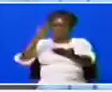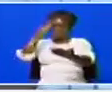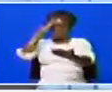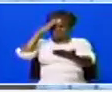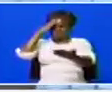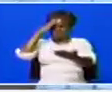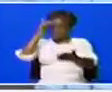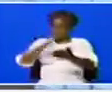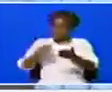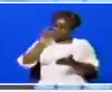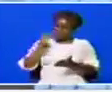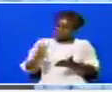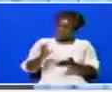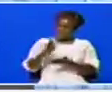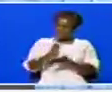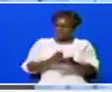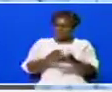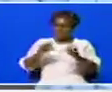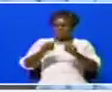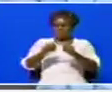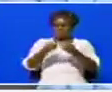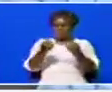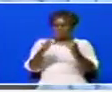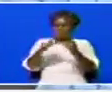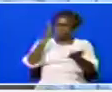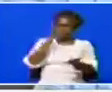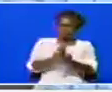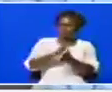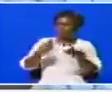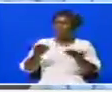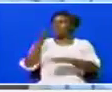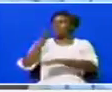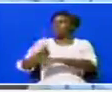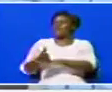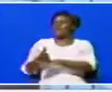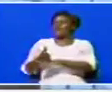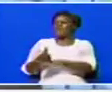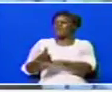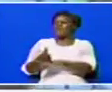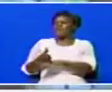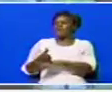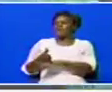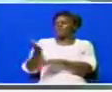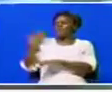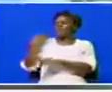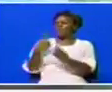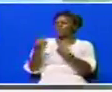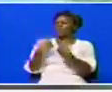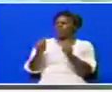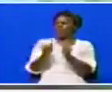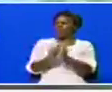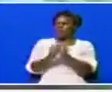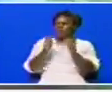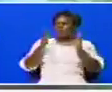tumekuwa tukiyaona mengine kupitia kwa mitandao ya kijamii ni kweli ama ni matokeo gushi. Na awali tulizungumza basi na